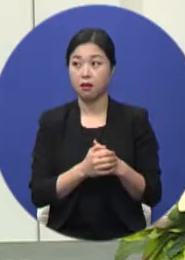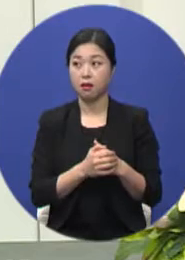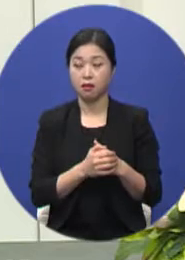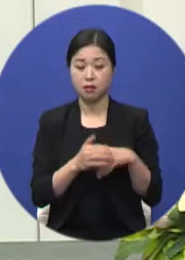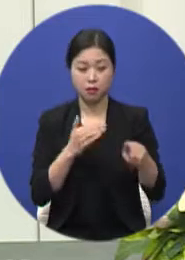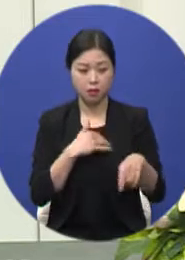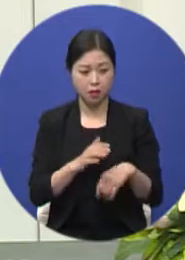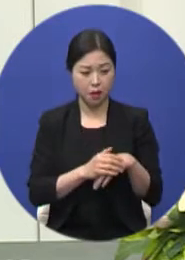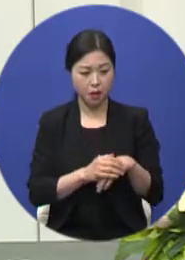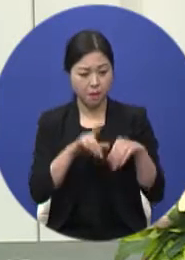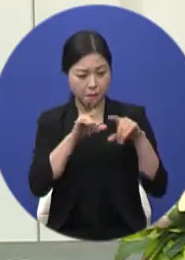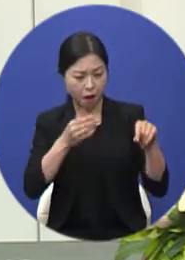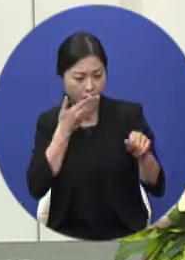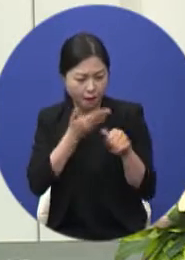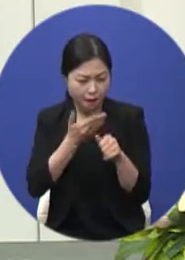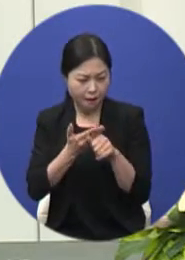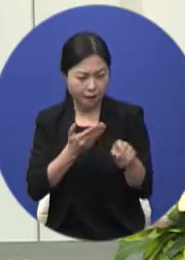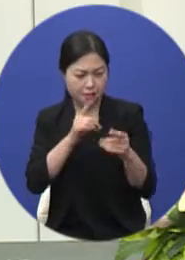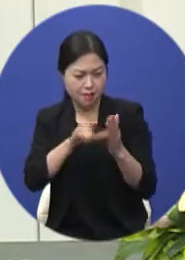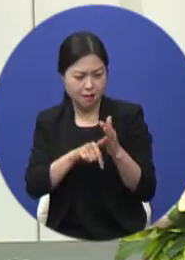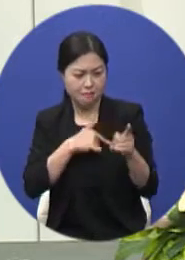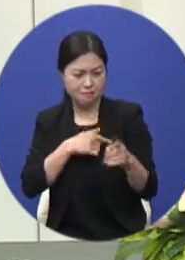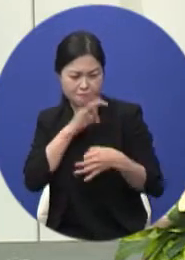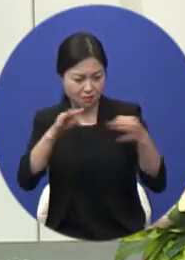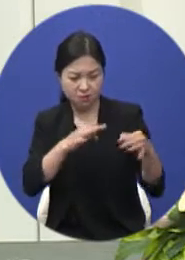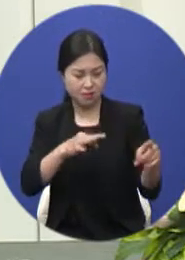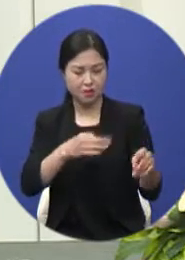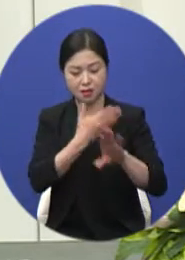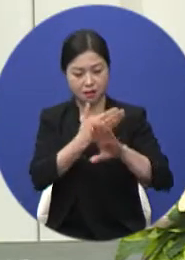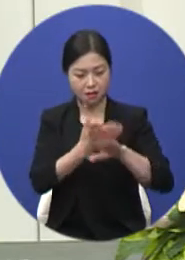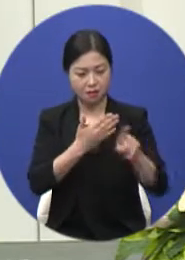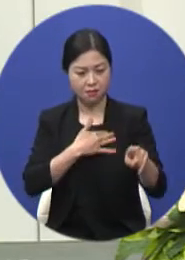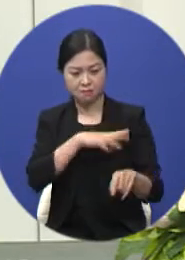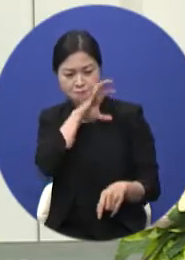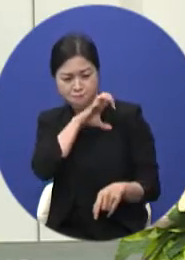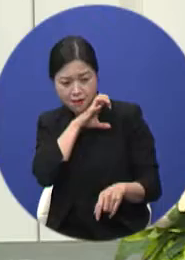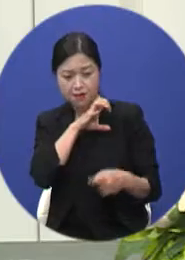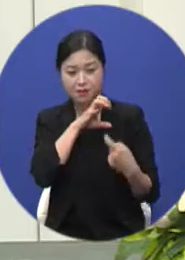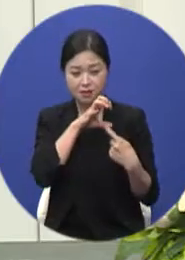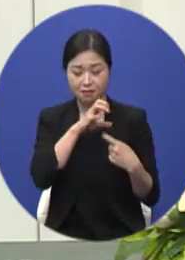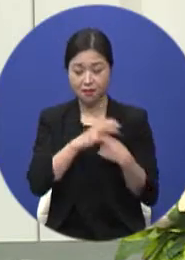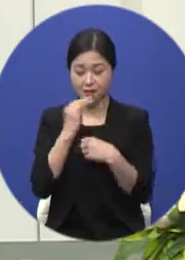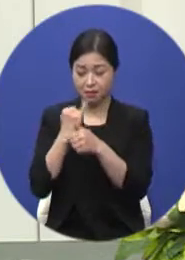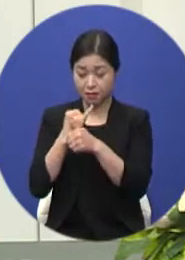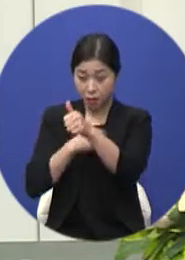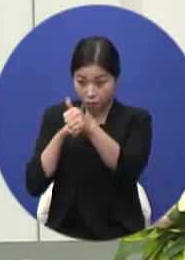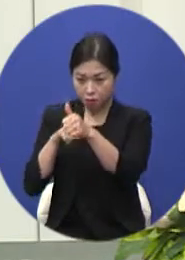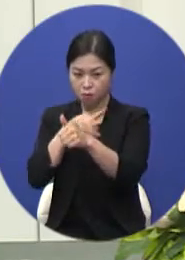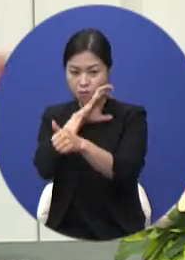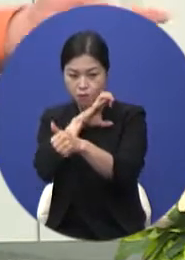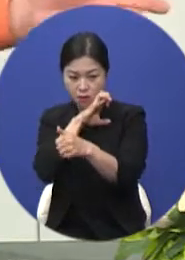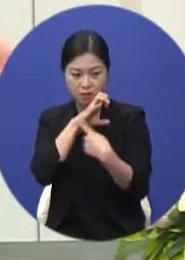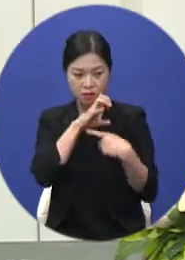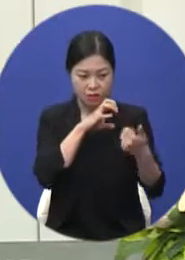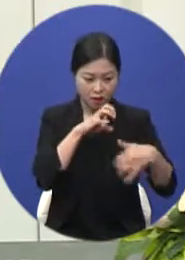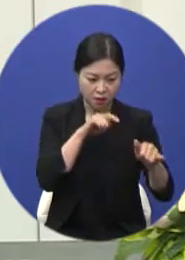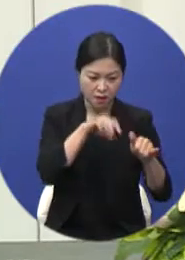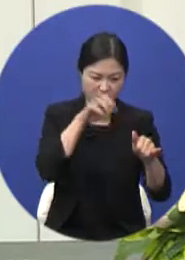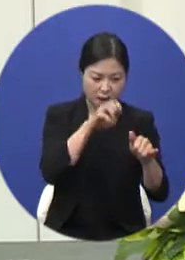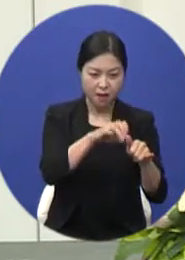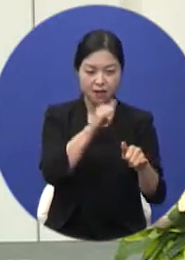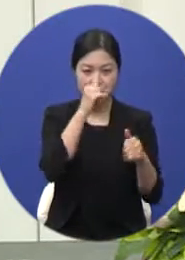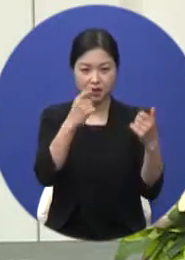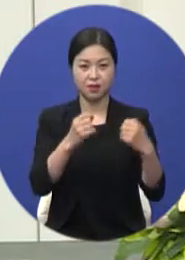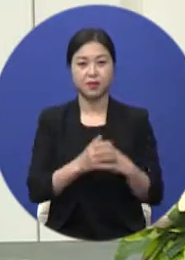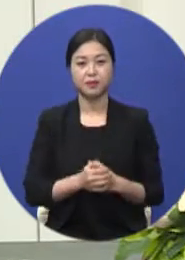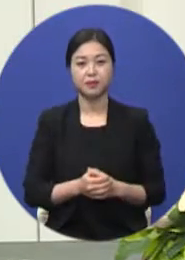소리가 달라요. 투덜대는 게 그러니까 남편에 네, 대한 네. 이 불만이 그쵸. 애들한테 가는 경우가 있더라니까. 이거 뭐 심리적으로 이걸